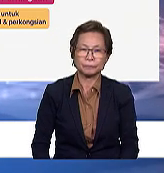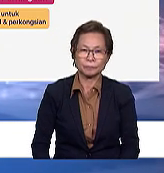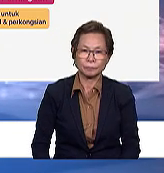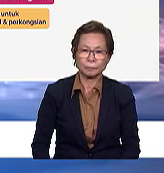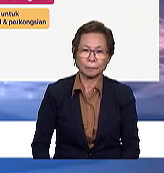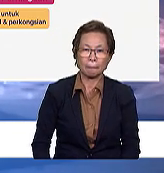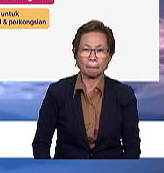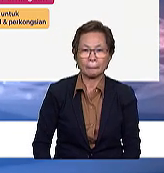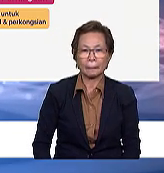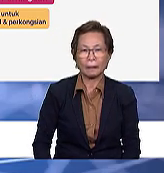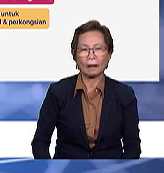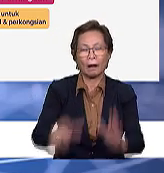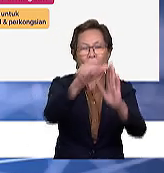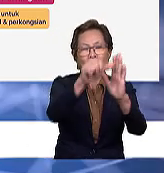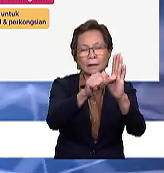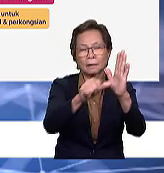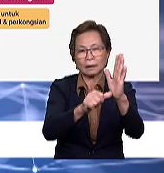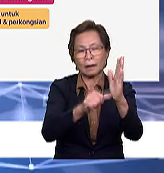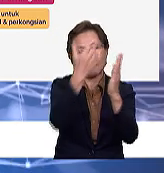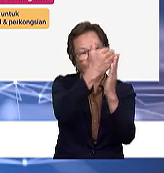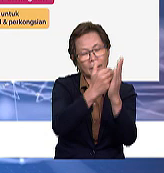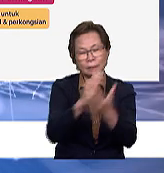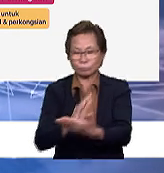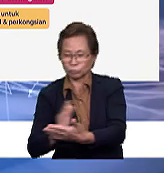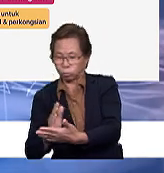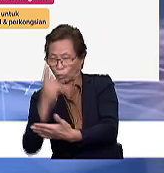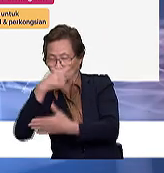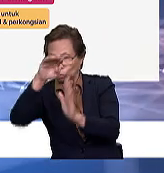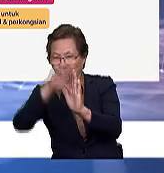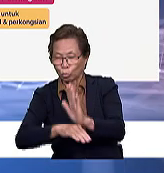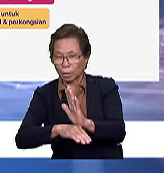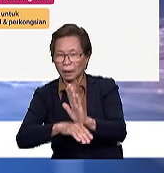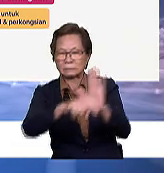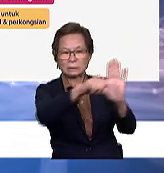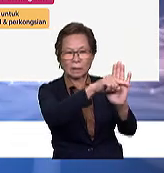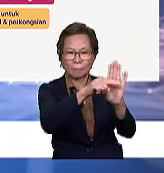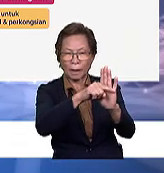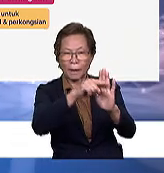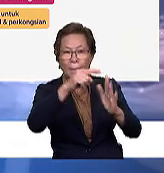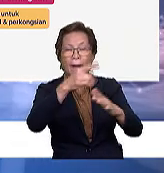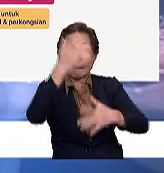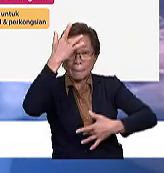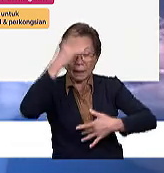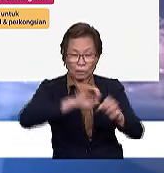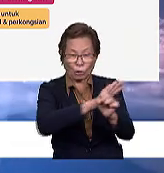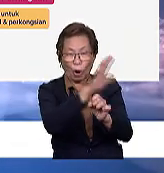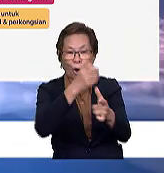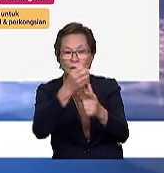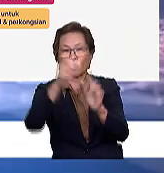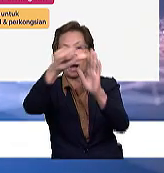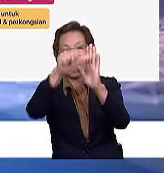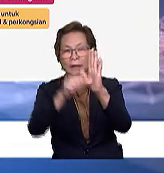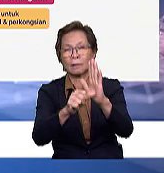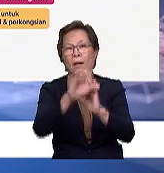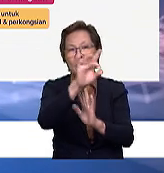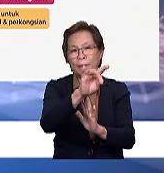Hai bisa ping itu atau langkah sementara bagi mengurangkan kesan penyakit komis bablas atau akta